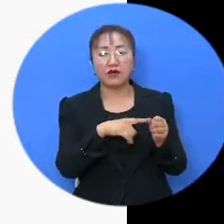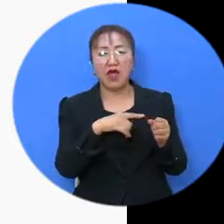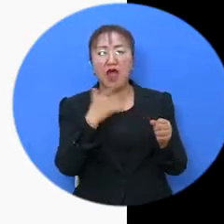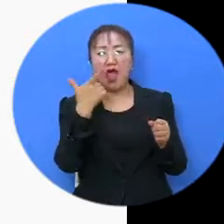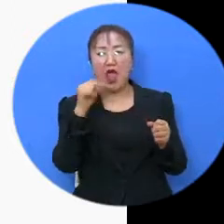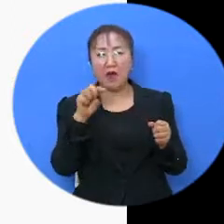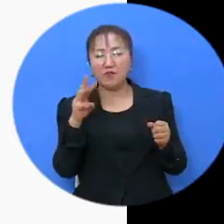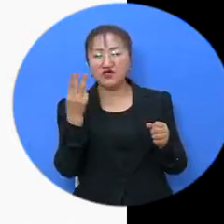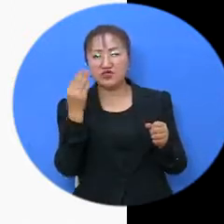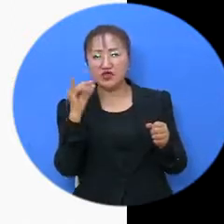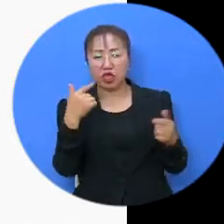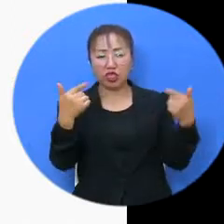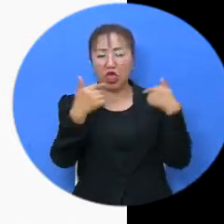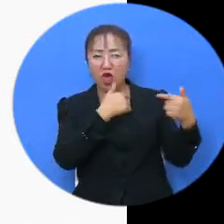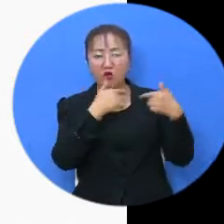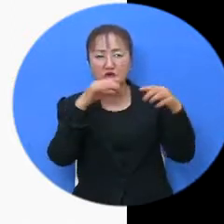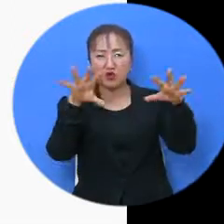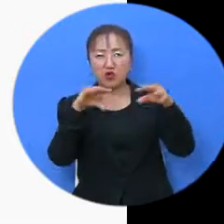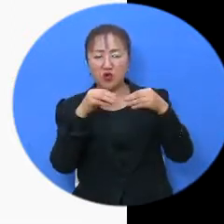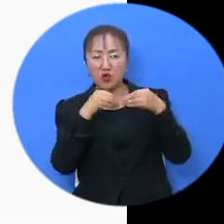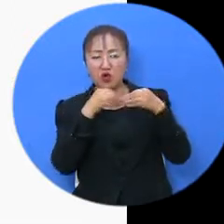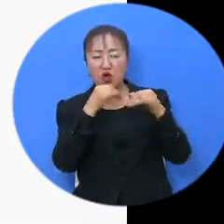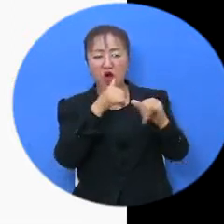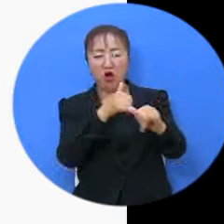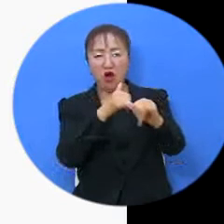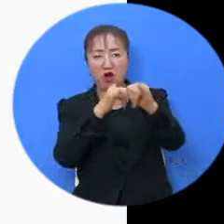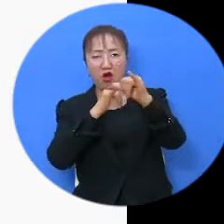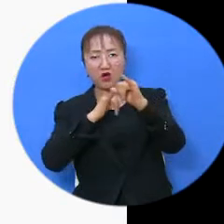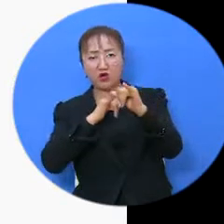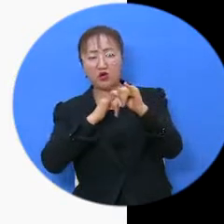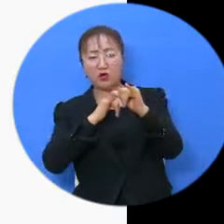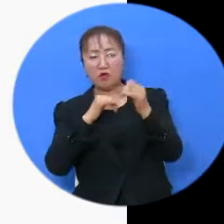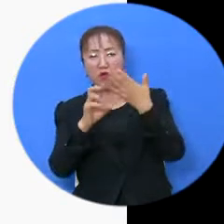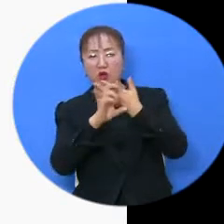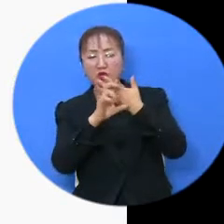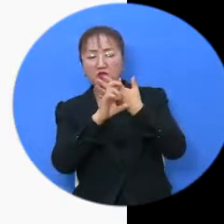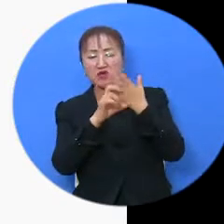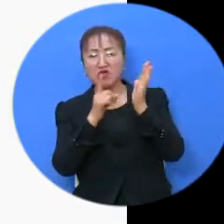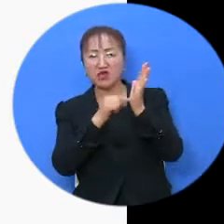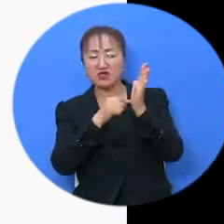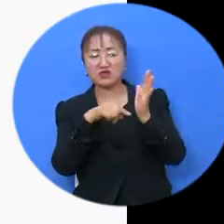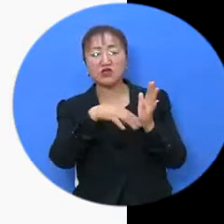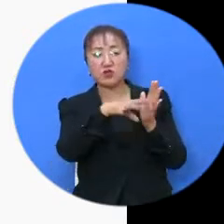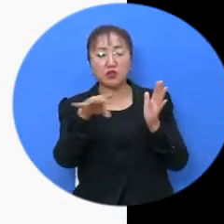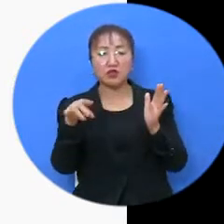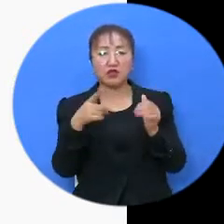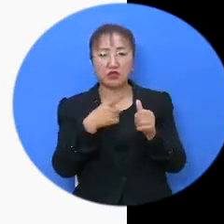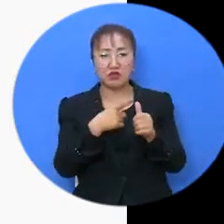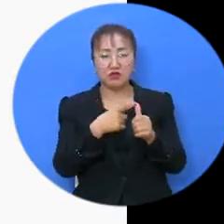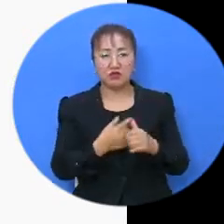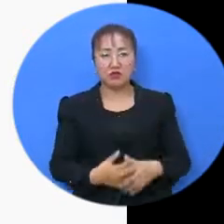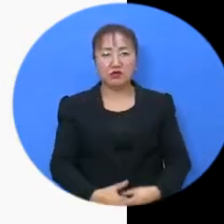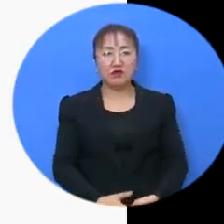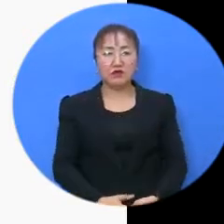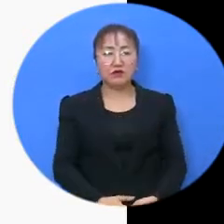зовлон учруулж болох хор хөнөөл болгоомжлбол цохох зүйлс байх нь аюул гэж. Осол гэж